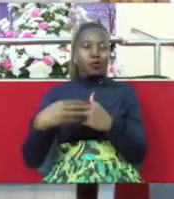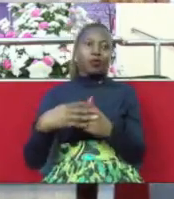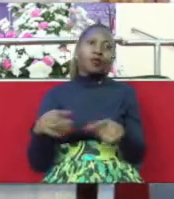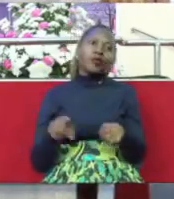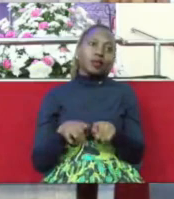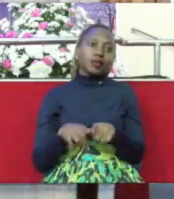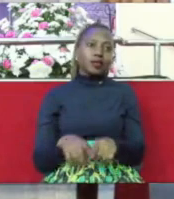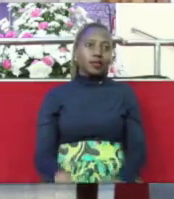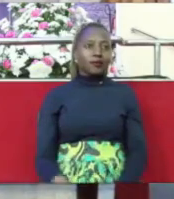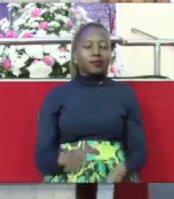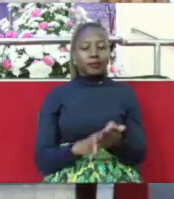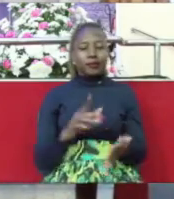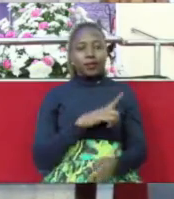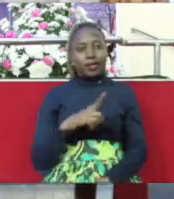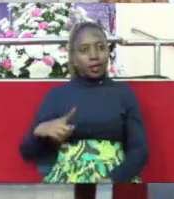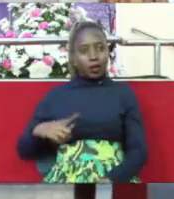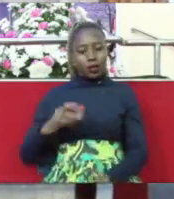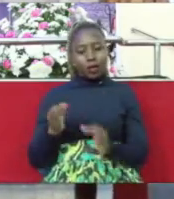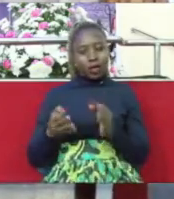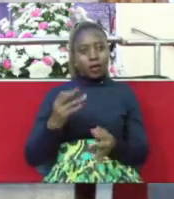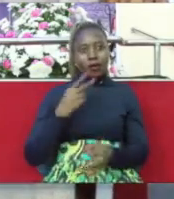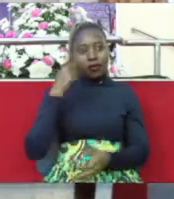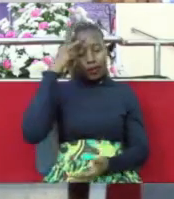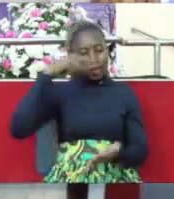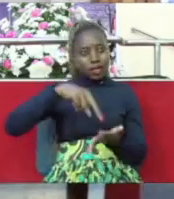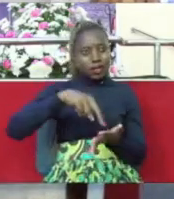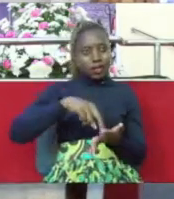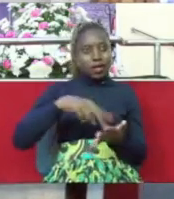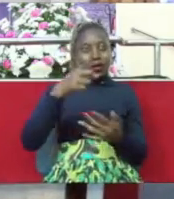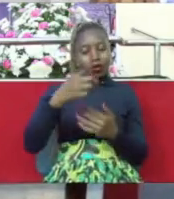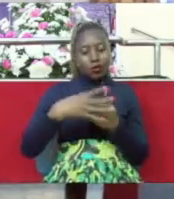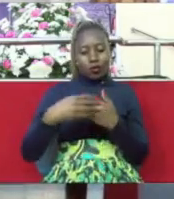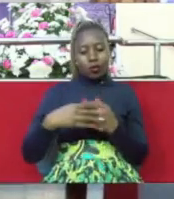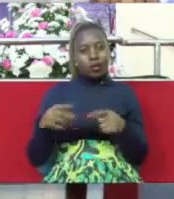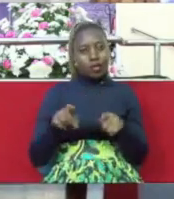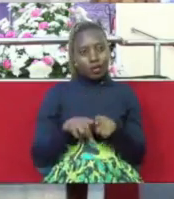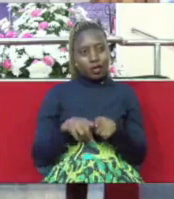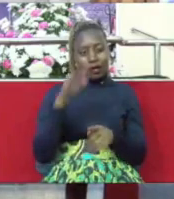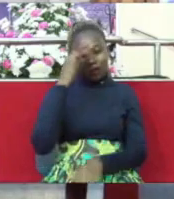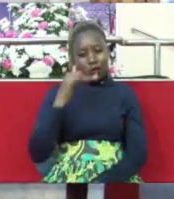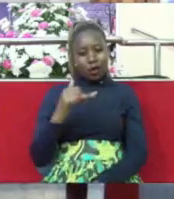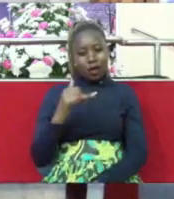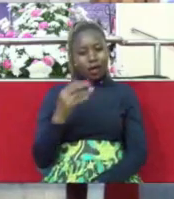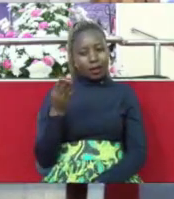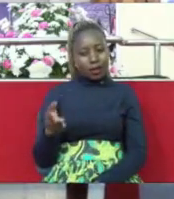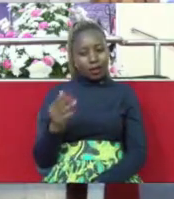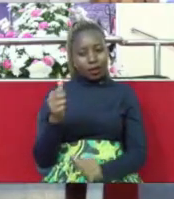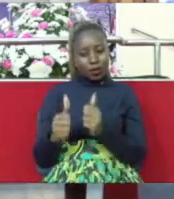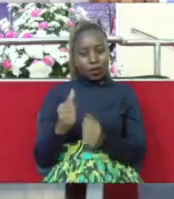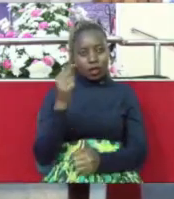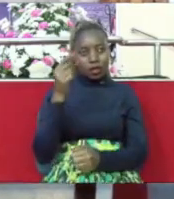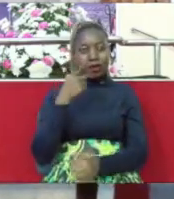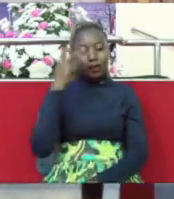Bwana asifiwe. Amen. Akisimama na wewe umefanya nini? Nasimama. Umesimama because there's that which he can see that you can't see. Kwa sababu kuna kitu anayeona